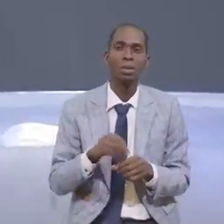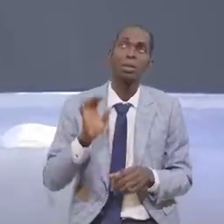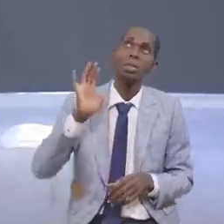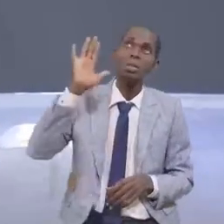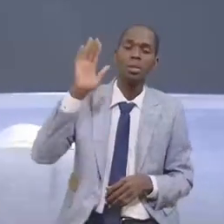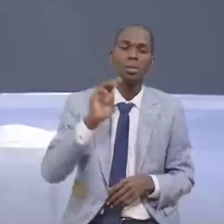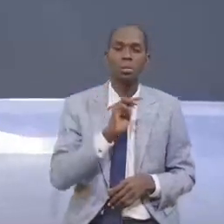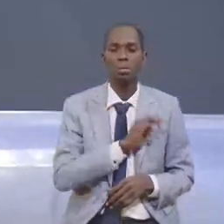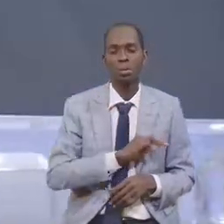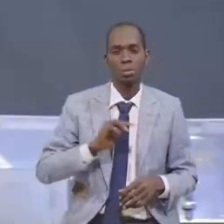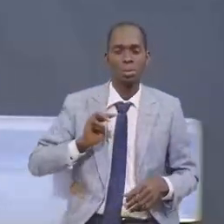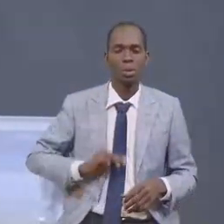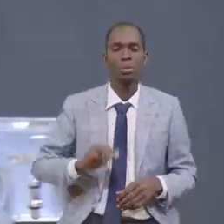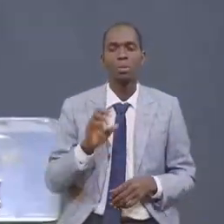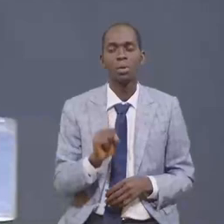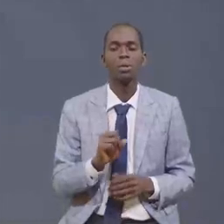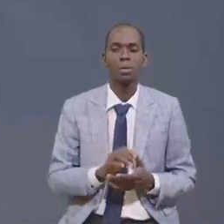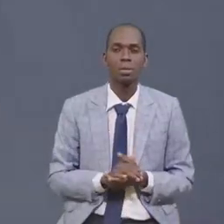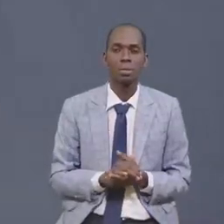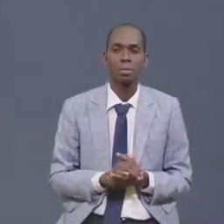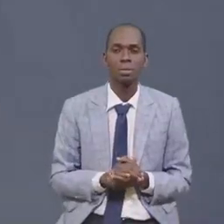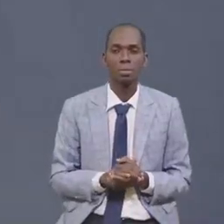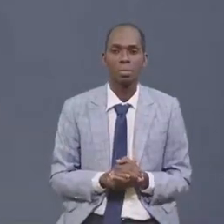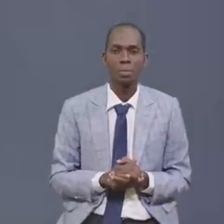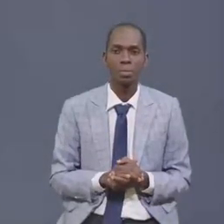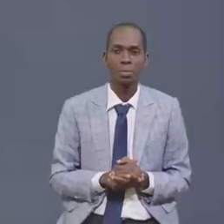Nous avons les expériences spirituelles de ses membres.